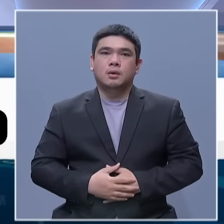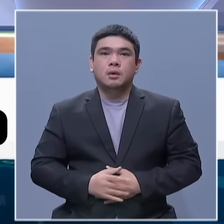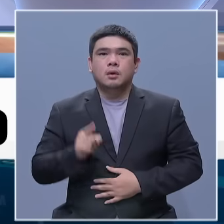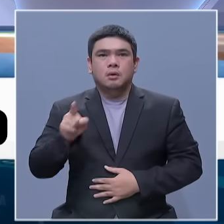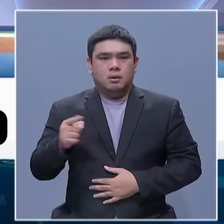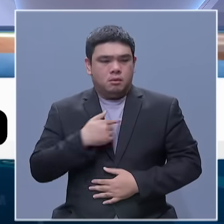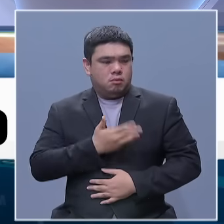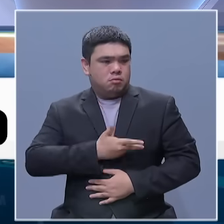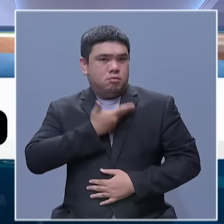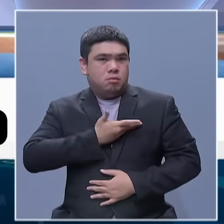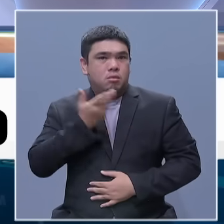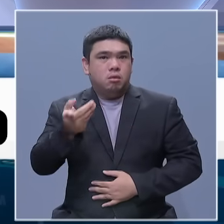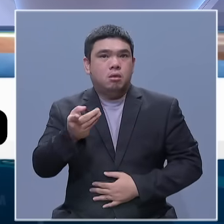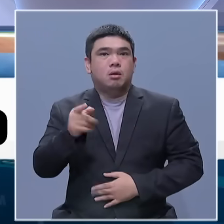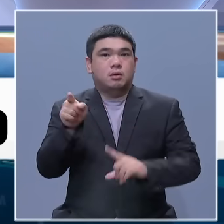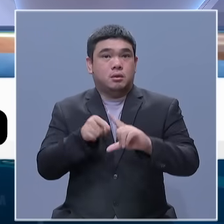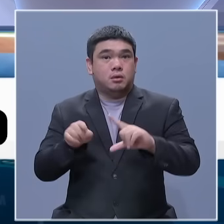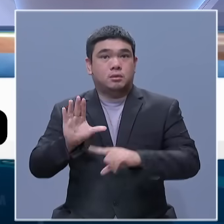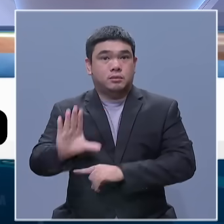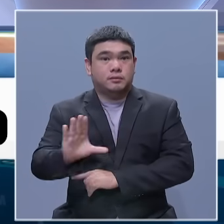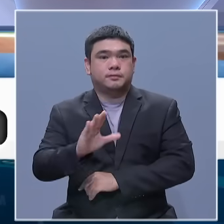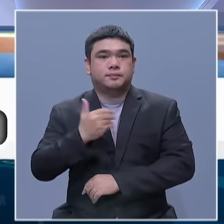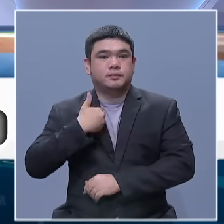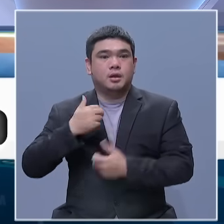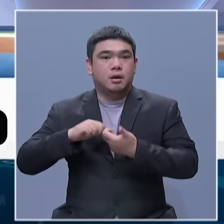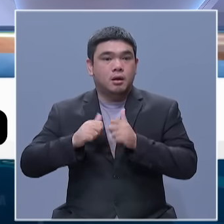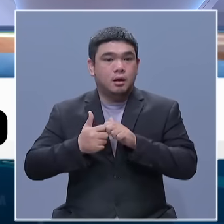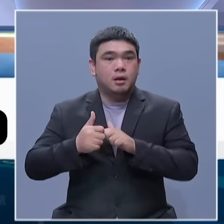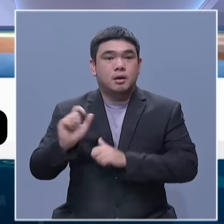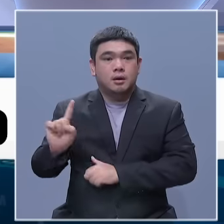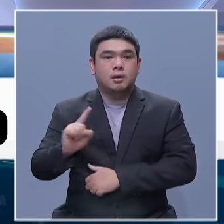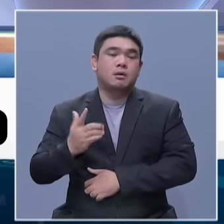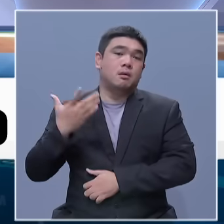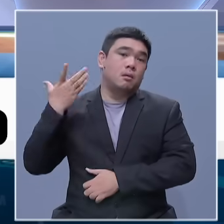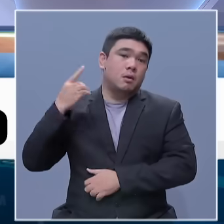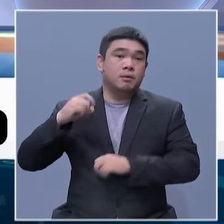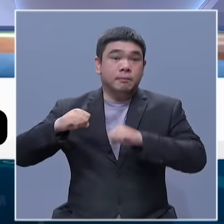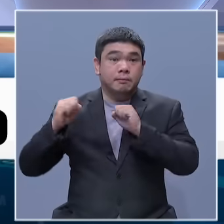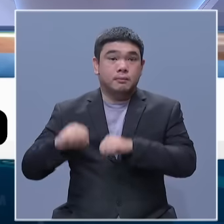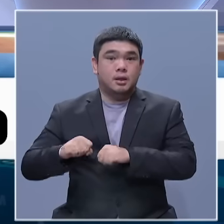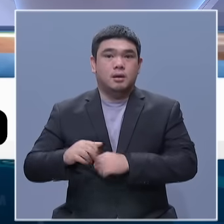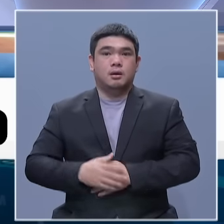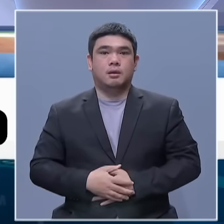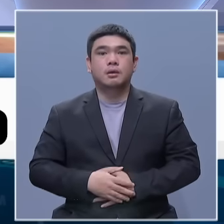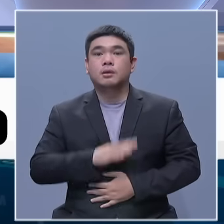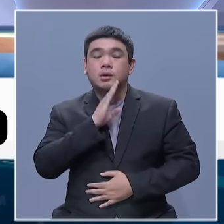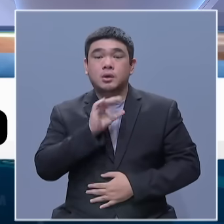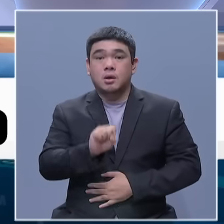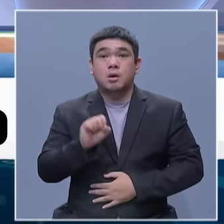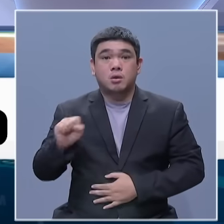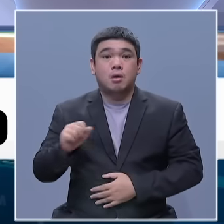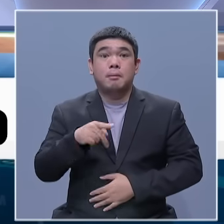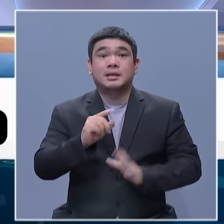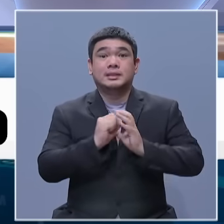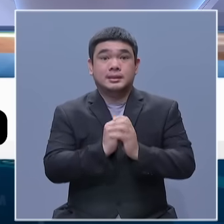เห็นถึงความไม่พอใจในก้าวไกลเองที่ก็ไม่เห็นด้วยกับมติที่ออกมาเมื่อวานนี้นะคะ คือตัวคุณวุฒิพงษ์ที่เป็นส.ส.ปราจีนเนี่ย